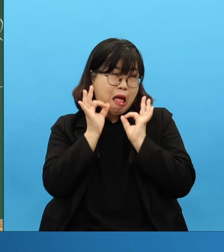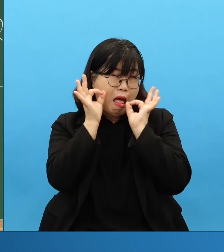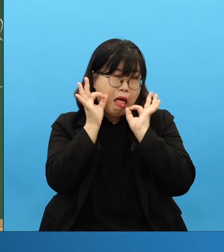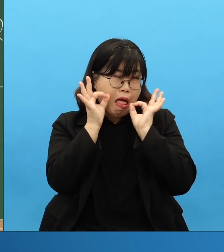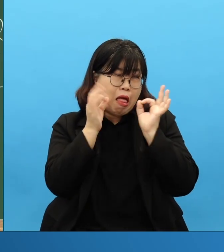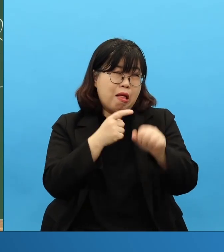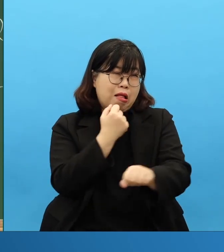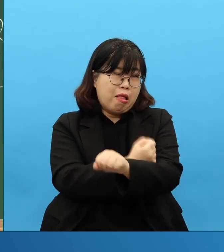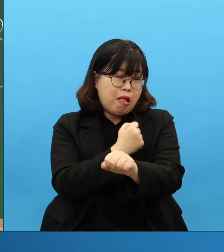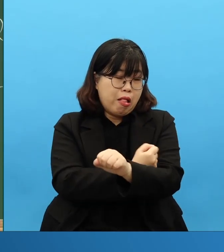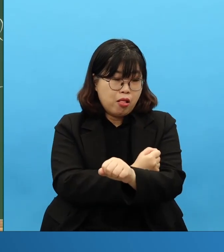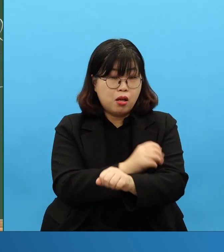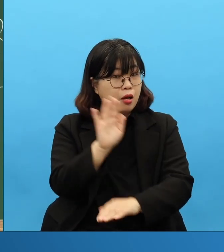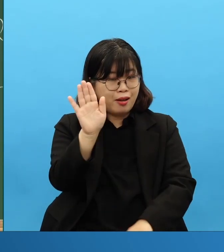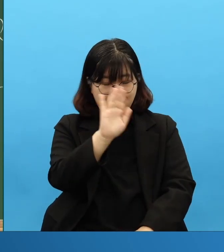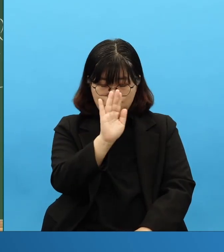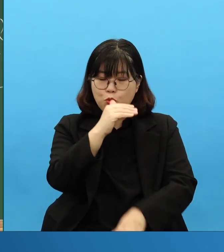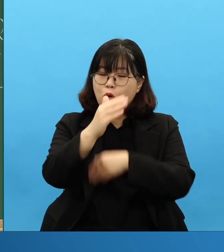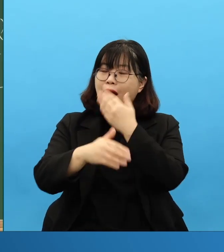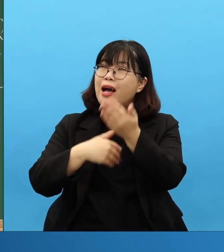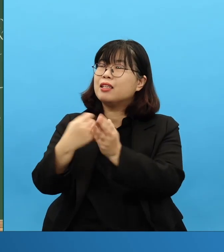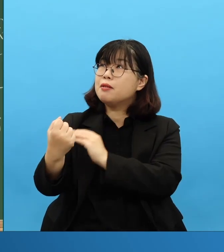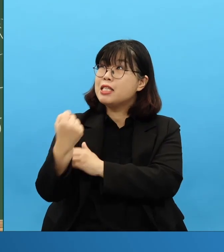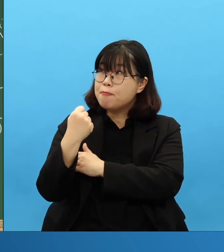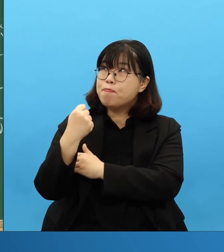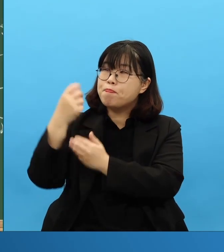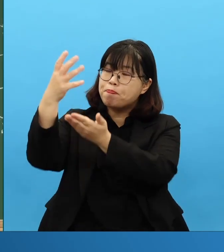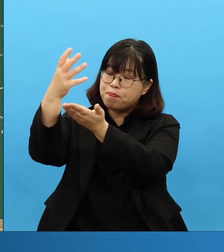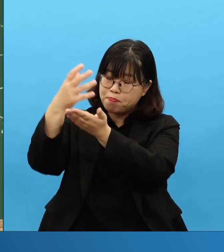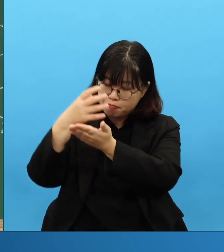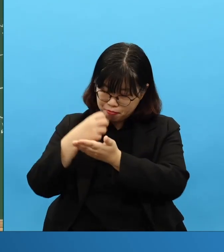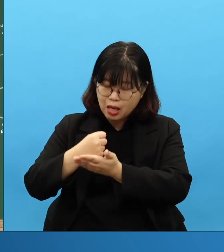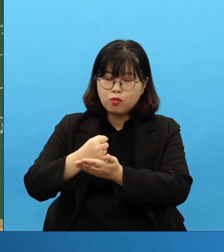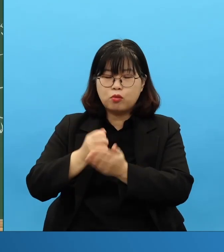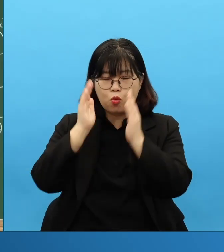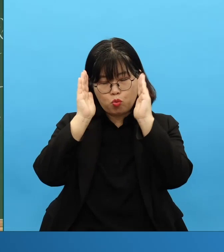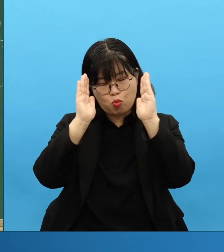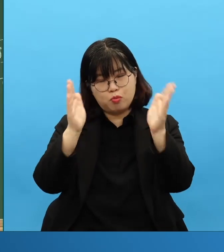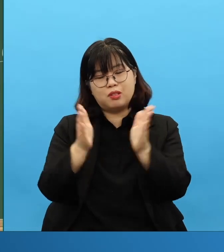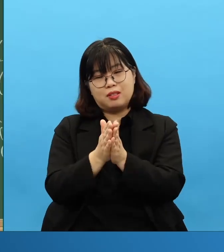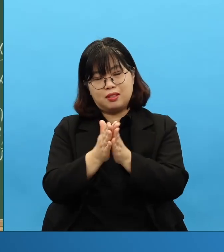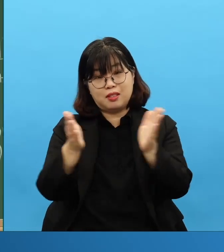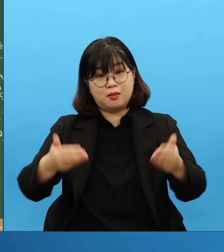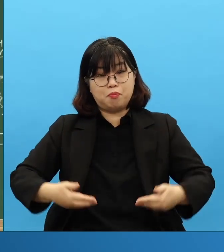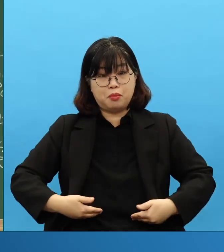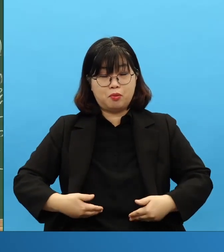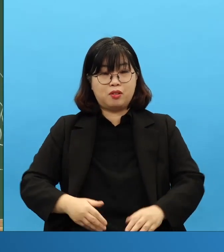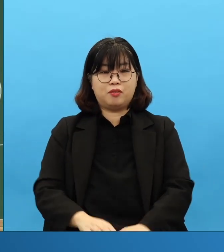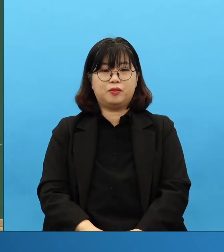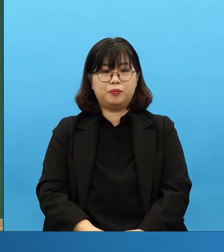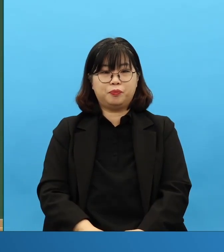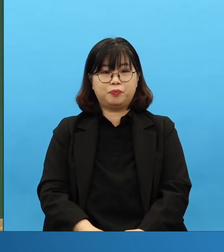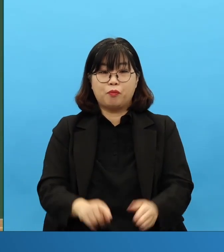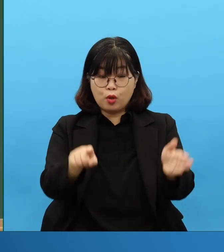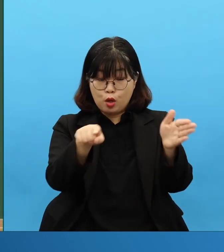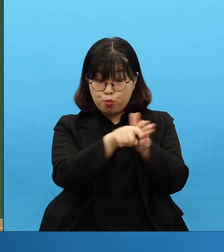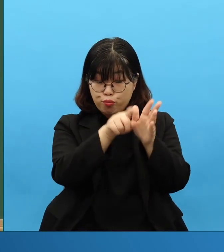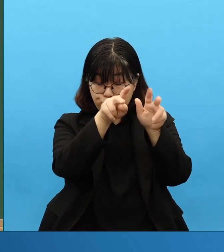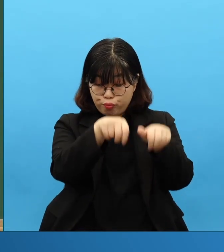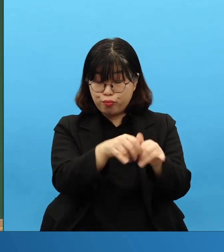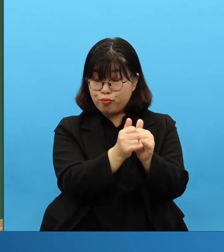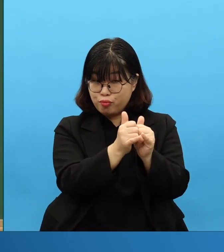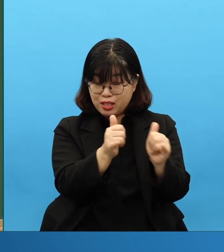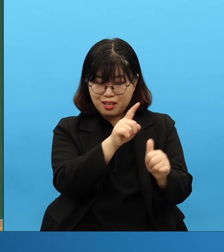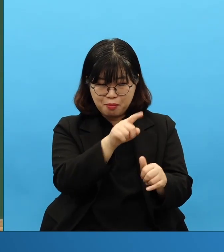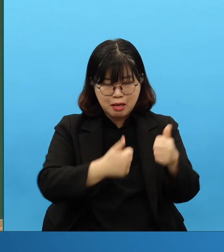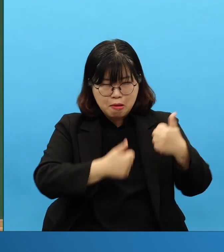렘넌트와 全く異なります。 미신자와 노력によるが しかし皆さんは神の力によって。 불신자들은 경쟁을 해서 따라가고 여러분들은 하나님의 능력으로